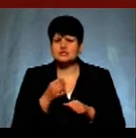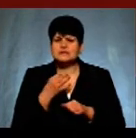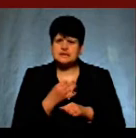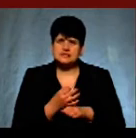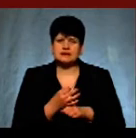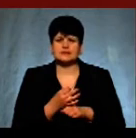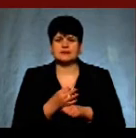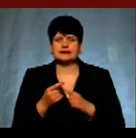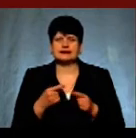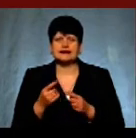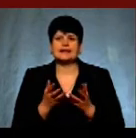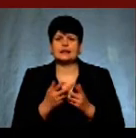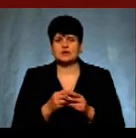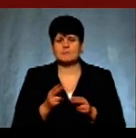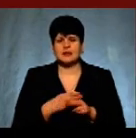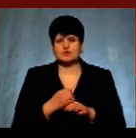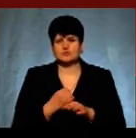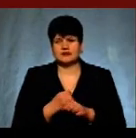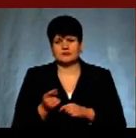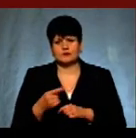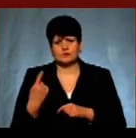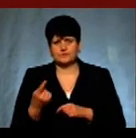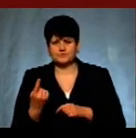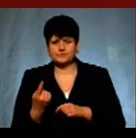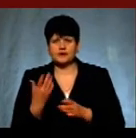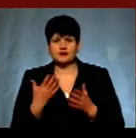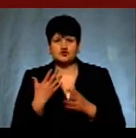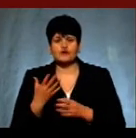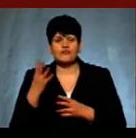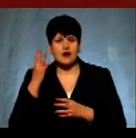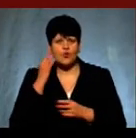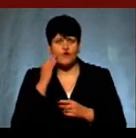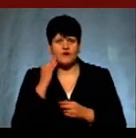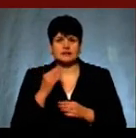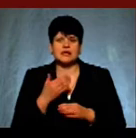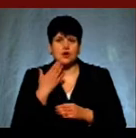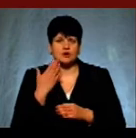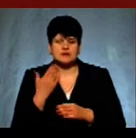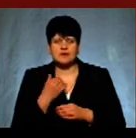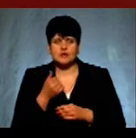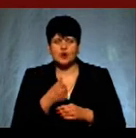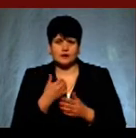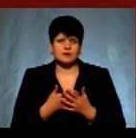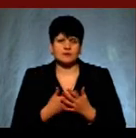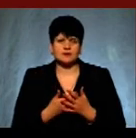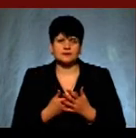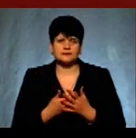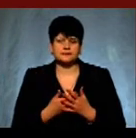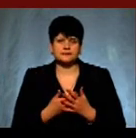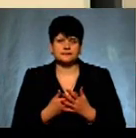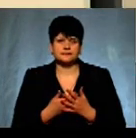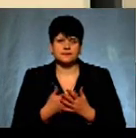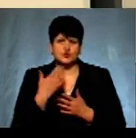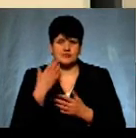щодо кількості безробітних на Тернопільщині, якщо врахувати останні роки, до прикладу, останні